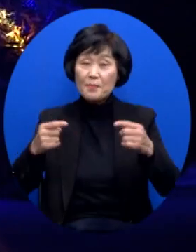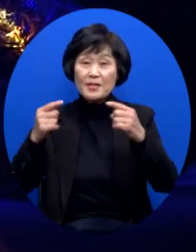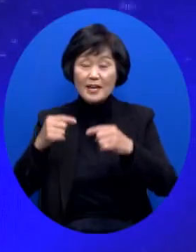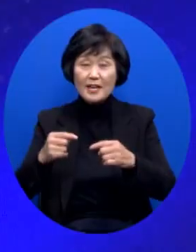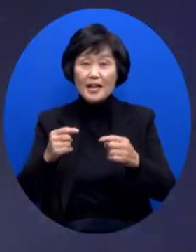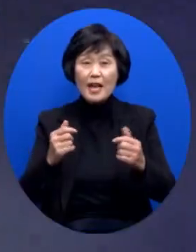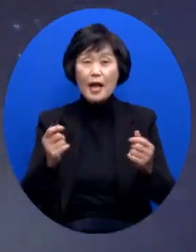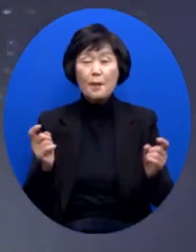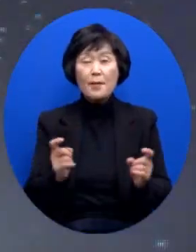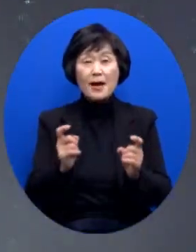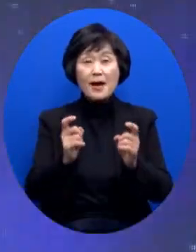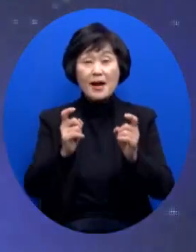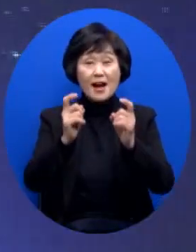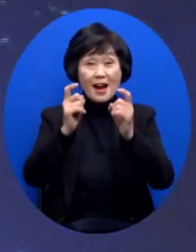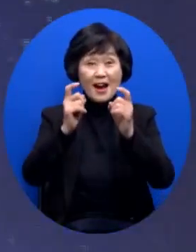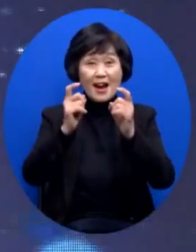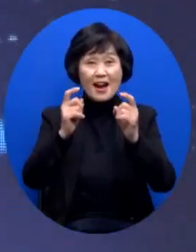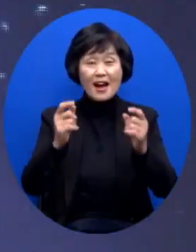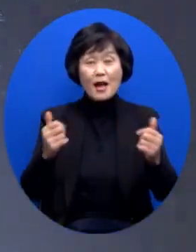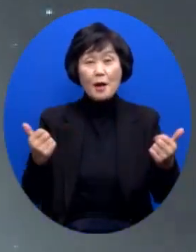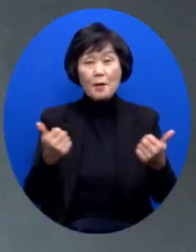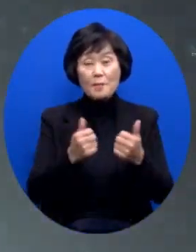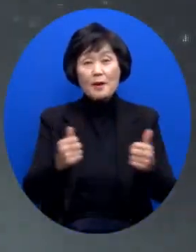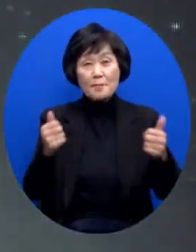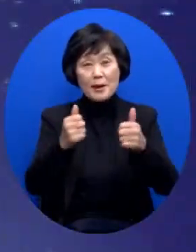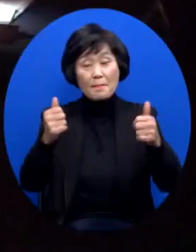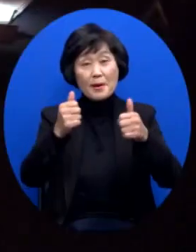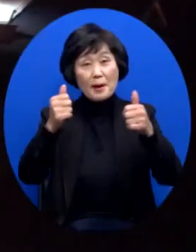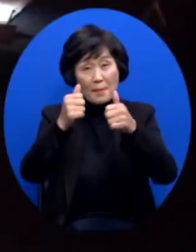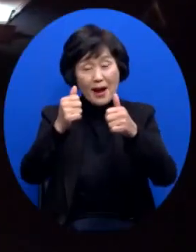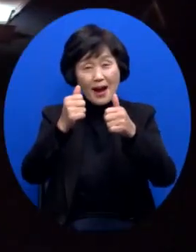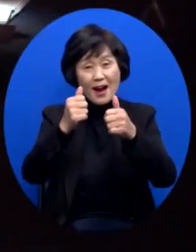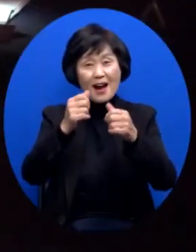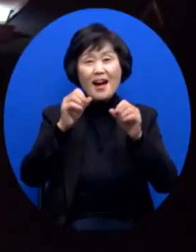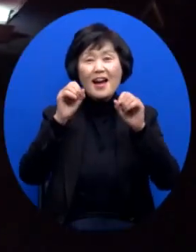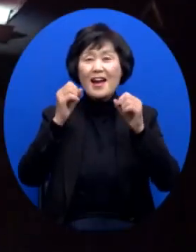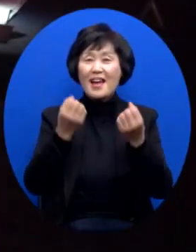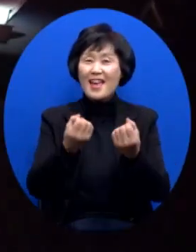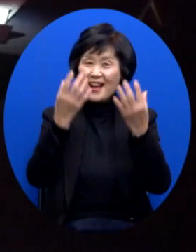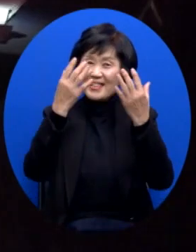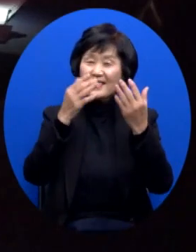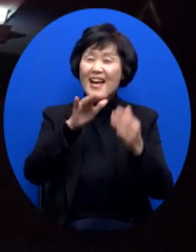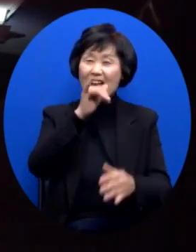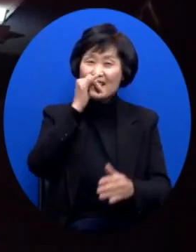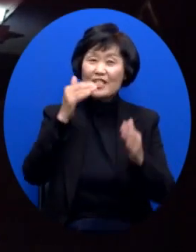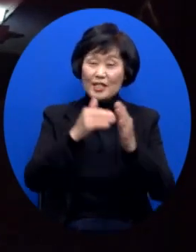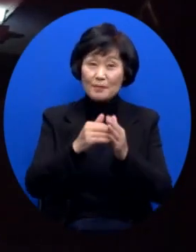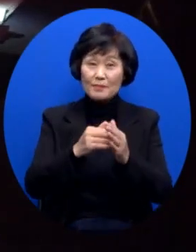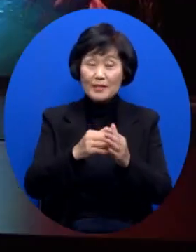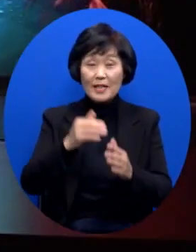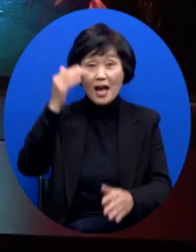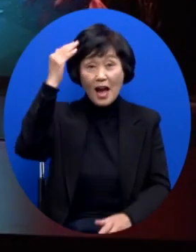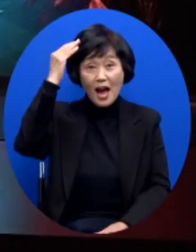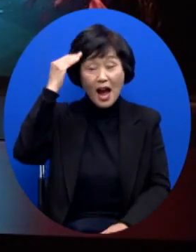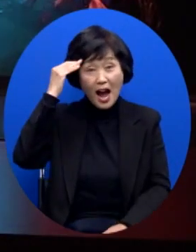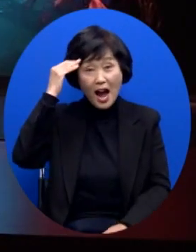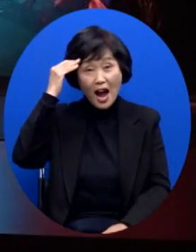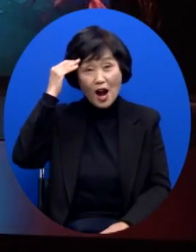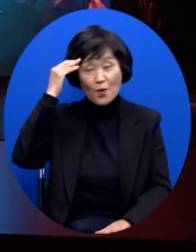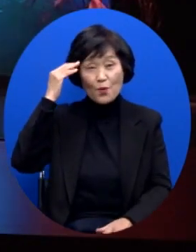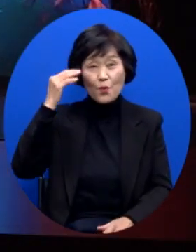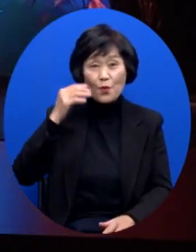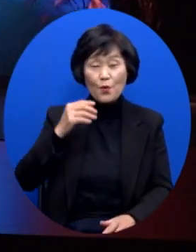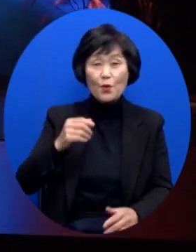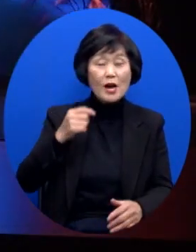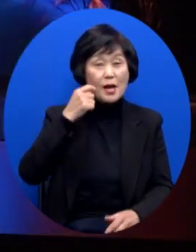올라 무대를 펼쳤습니다. 중부권 최대 규모로 열린 이번 페스티벌은 한류 열풍을 주도하는 충청 지역의